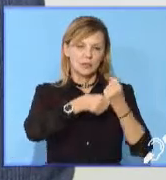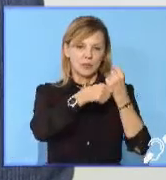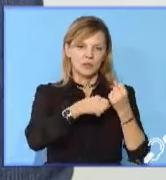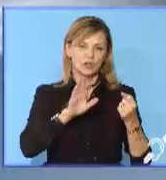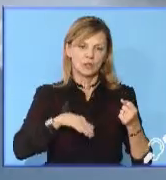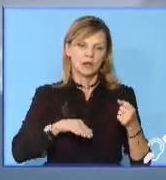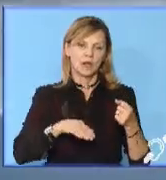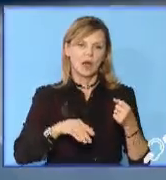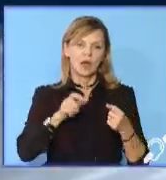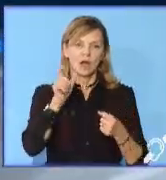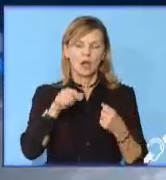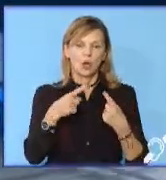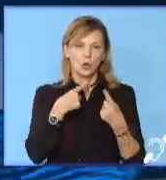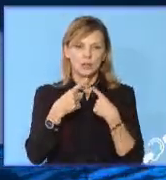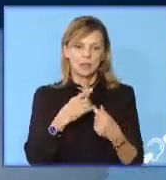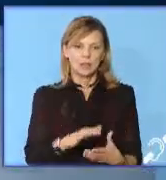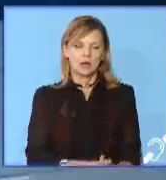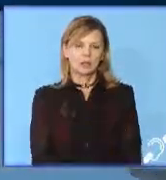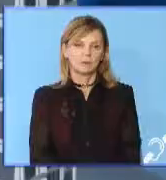consilierilor direcției.